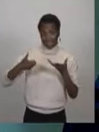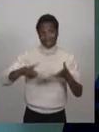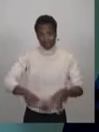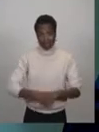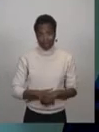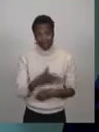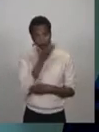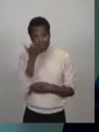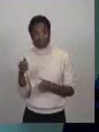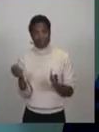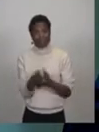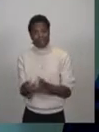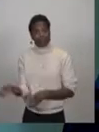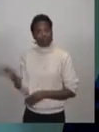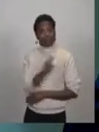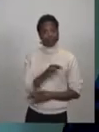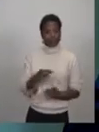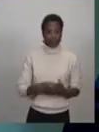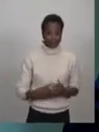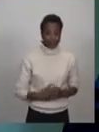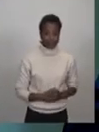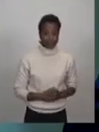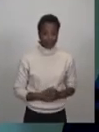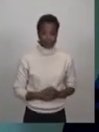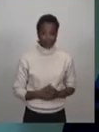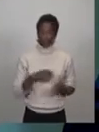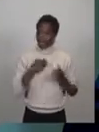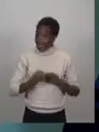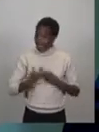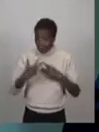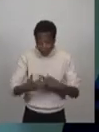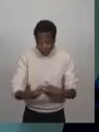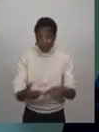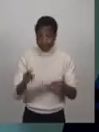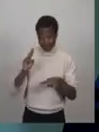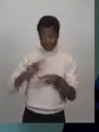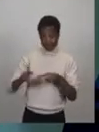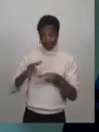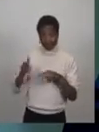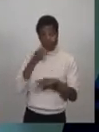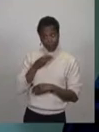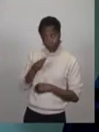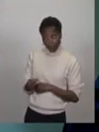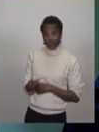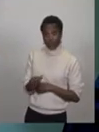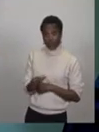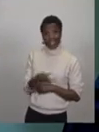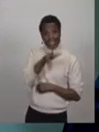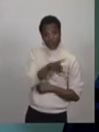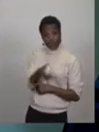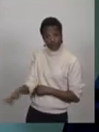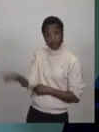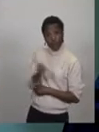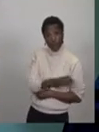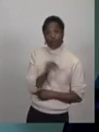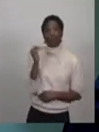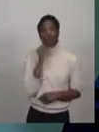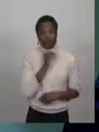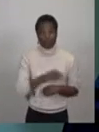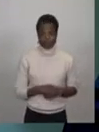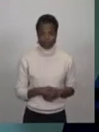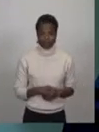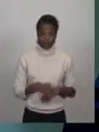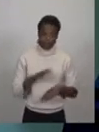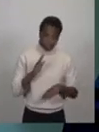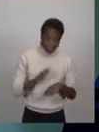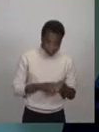de réintégration. Depuis, les différentes phases de travaux se succèdent de manière à permettre un retour des habitants chez eux le plus rapidement possible. Malgré